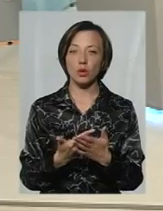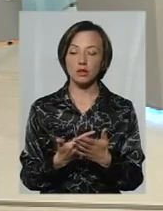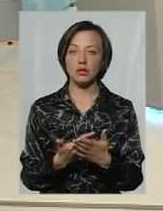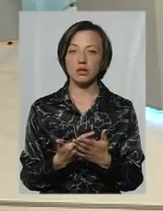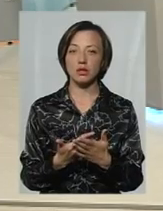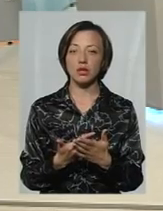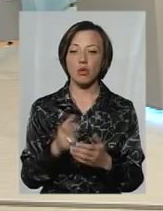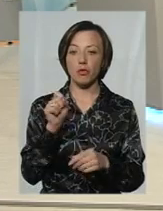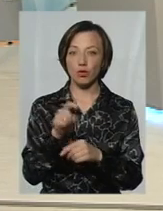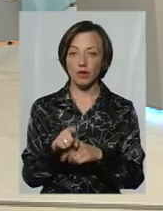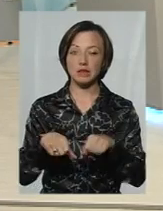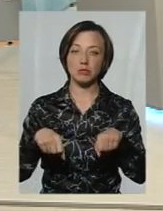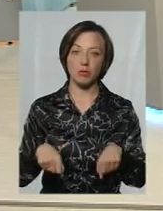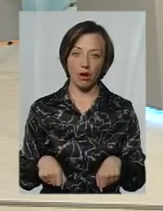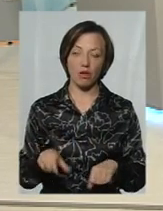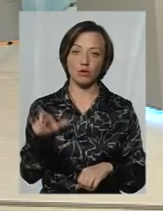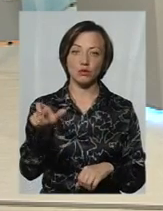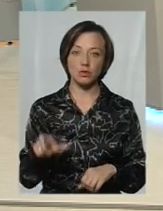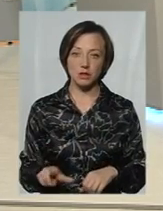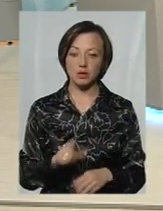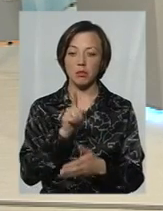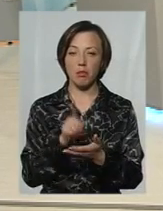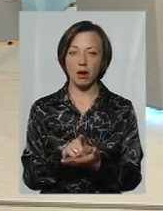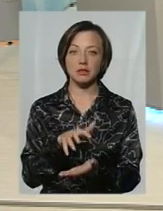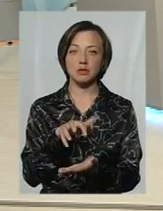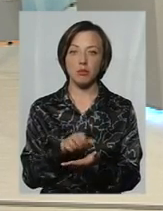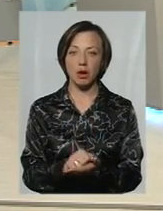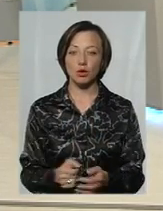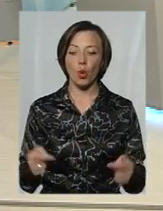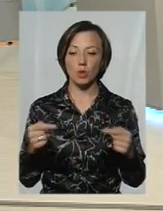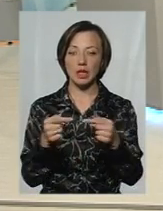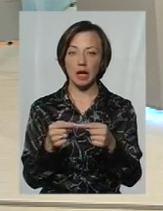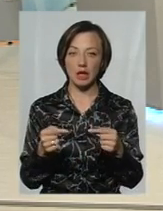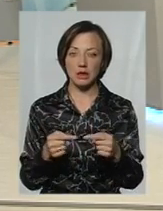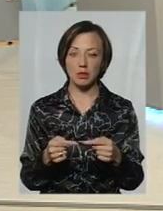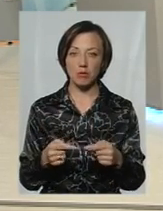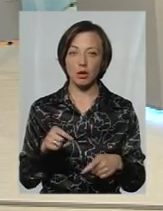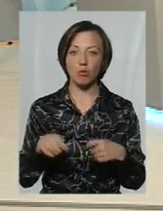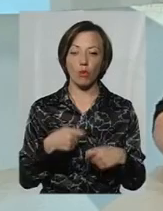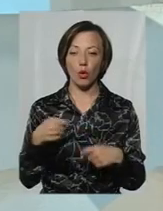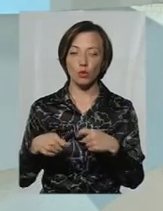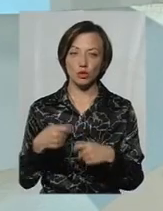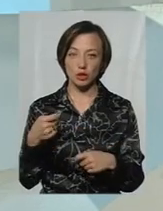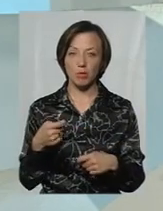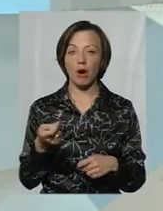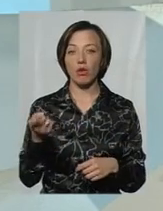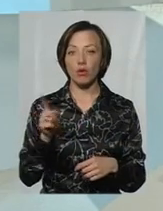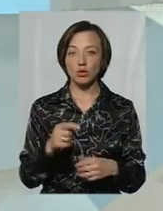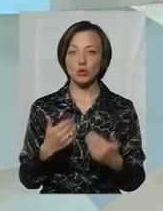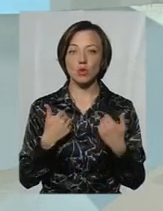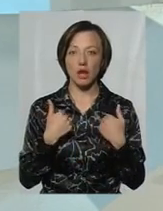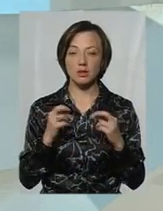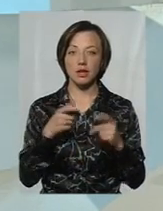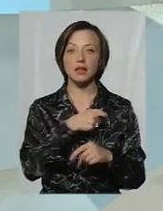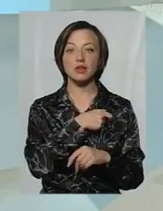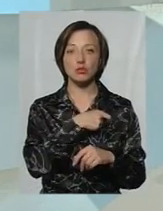що уповноважені з прав людини мають займатися саме конкретними порушеннями. То отож, до нас, як до